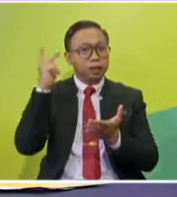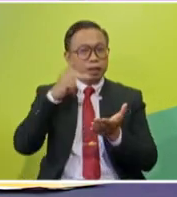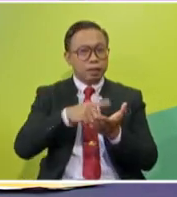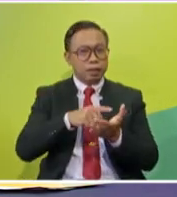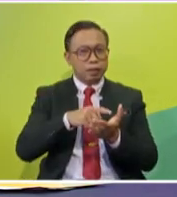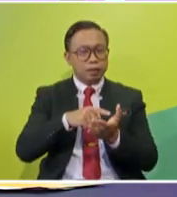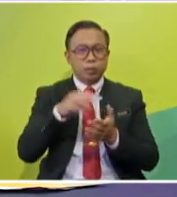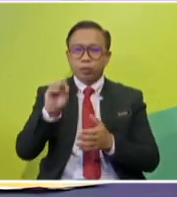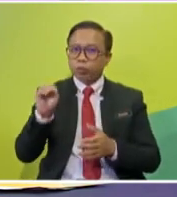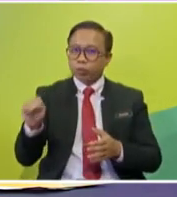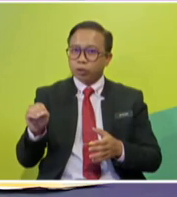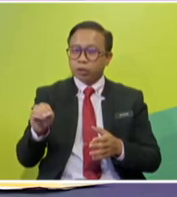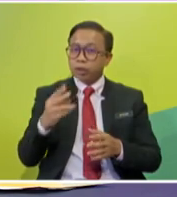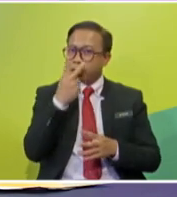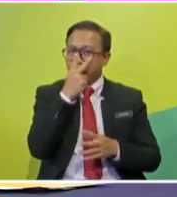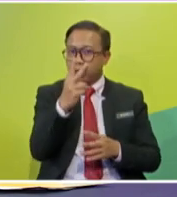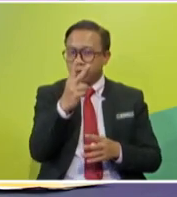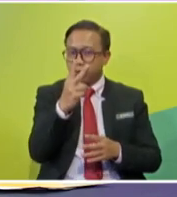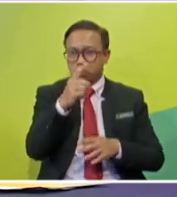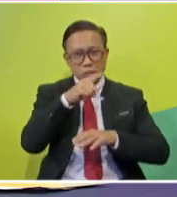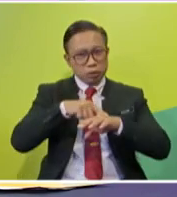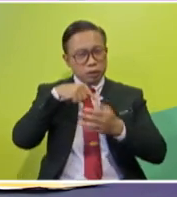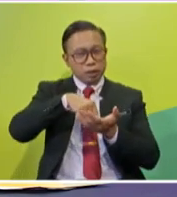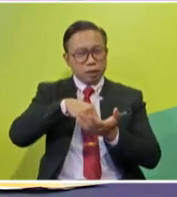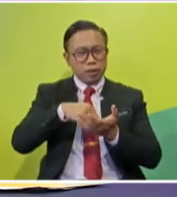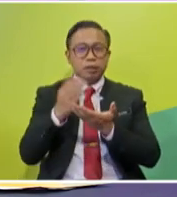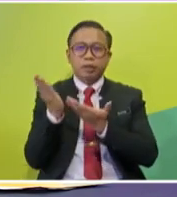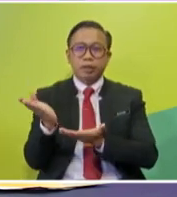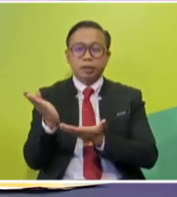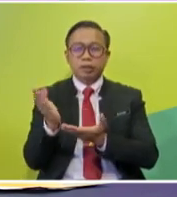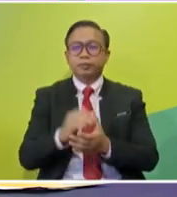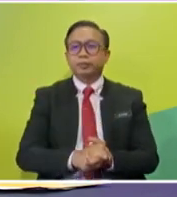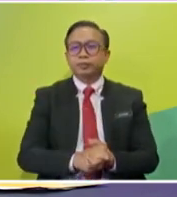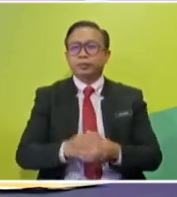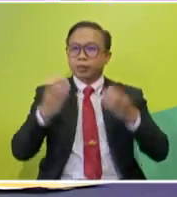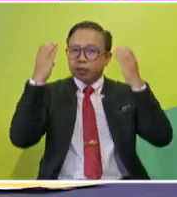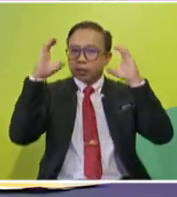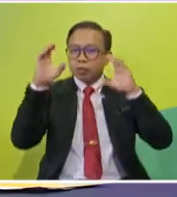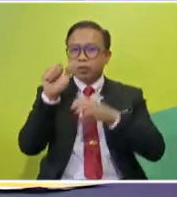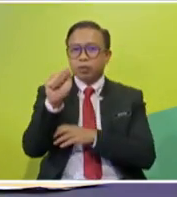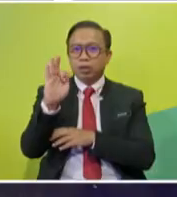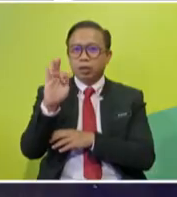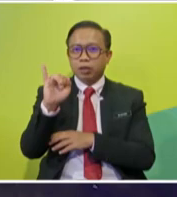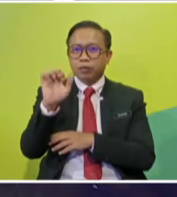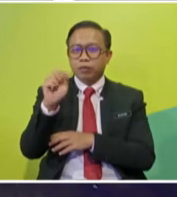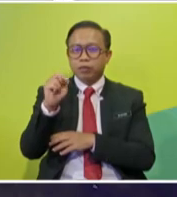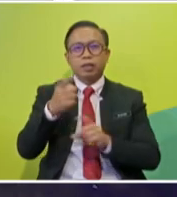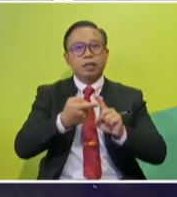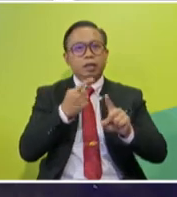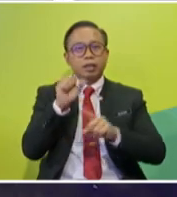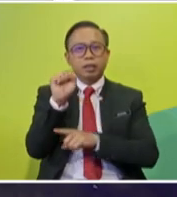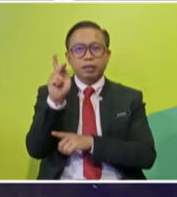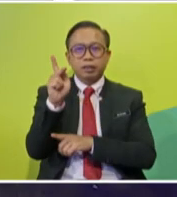lah kepada murid-murid yang sedang menuntun ketika ini ini dia kita bersama dengan cego Alfian Mansyur dari sekolah